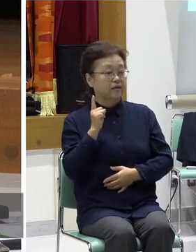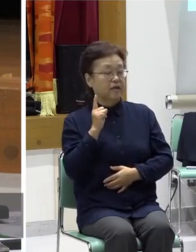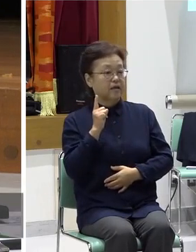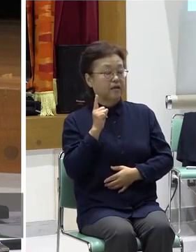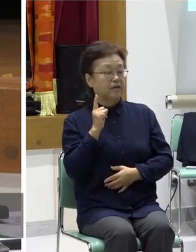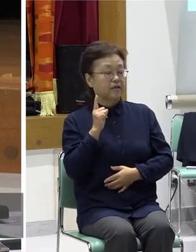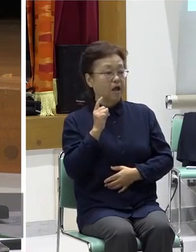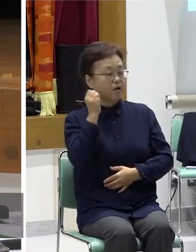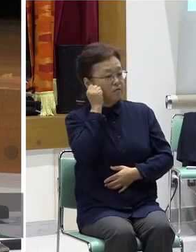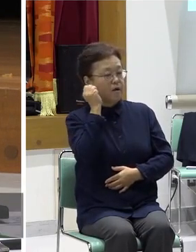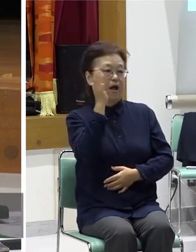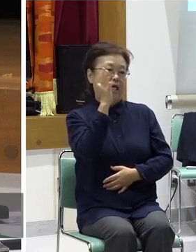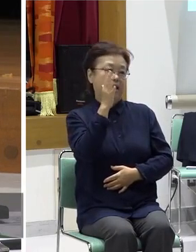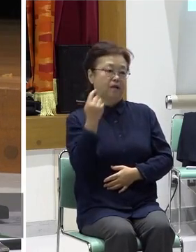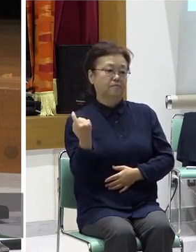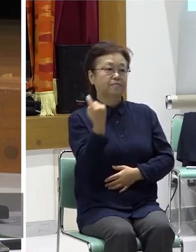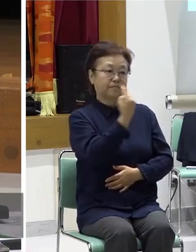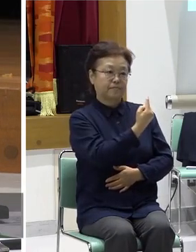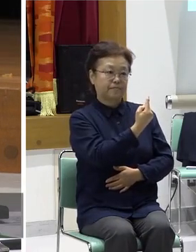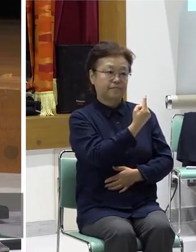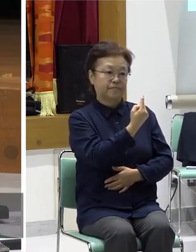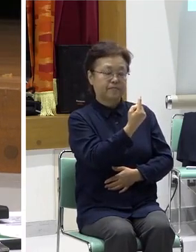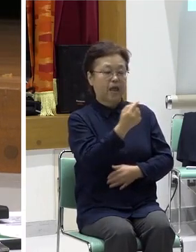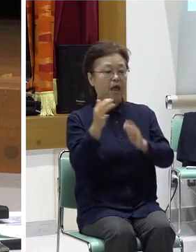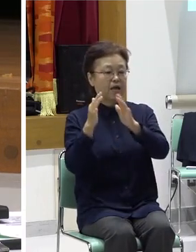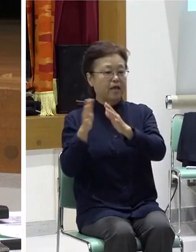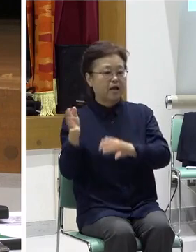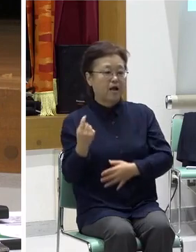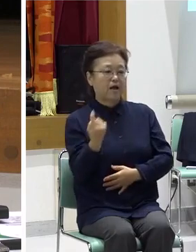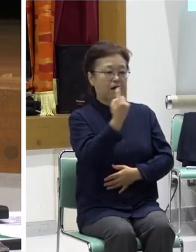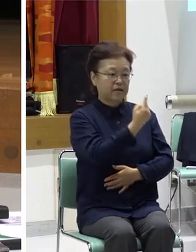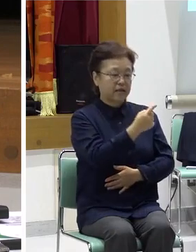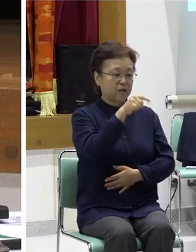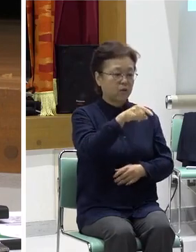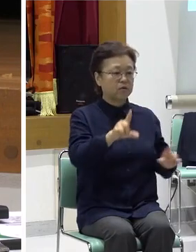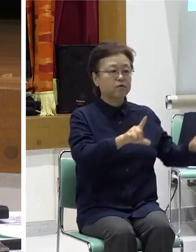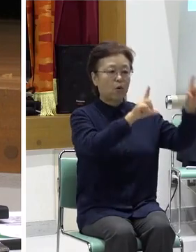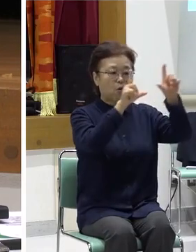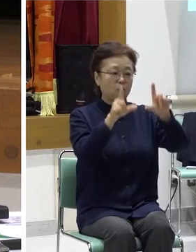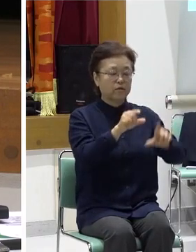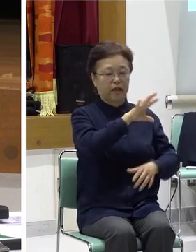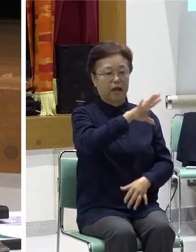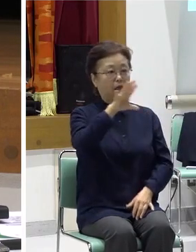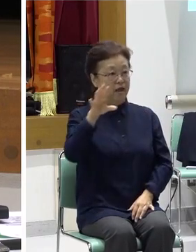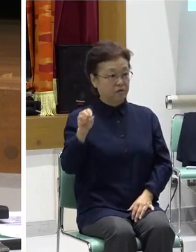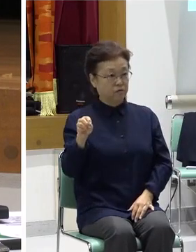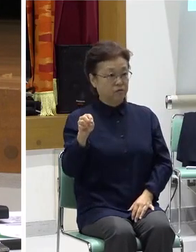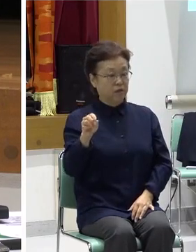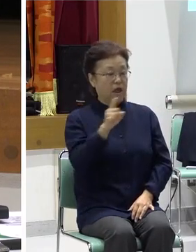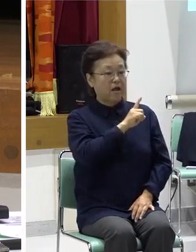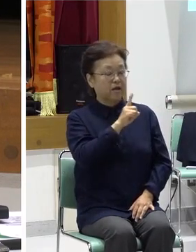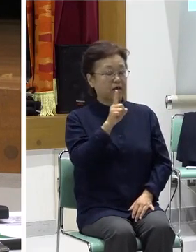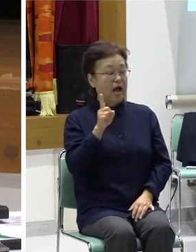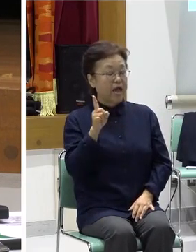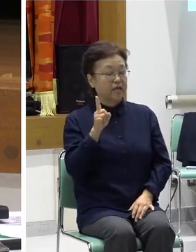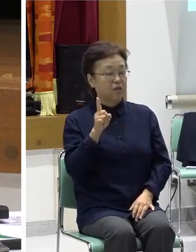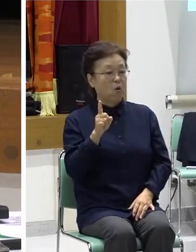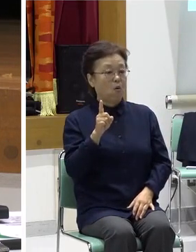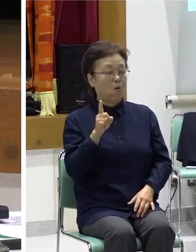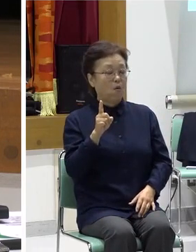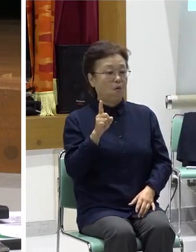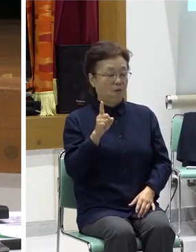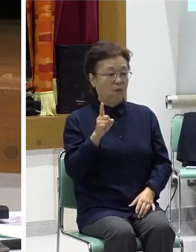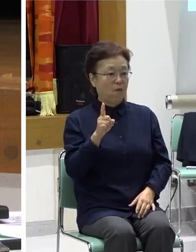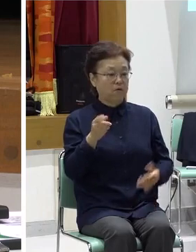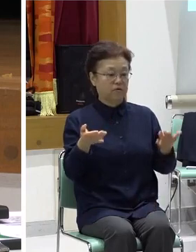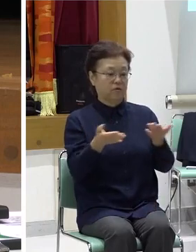して、そこで過ごして帰っていただくっていう、そういう日帰り のサービス事業所になるんです。で、ただ障害のある方